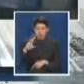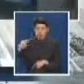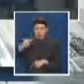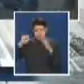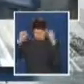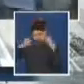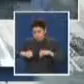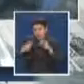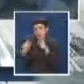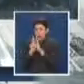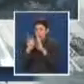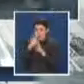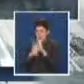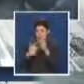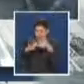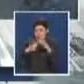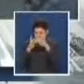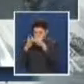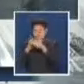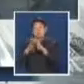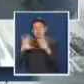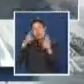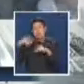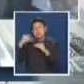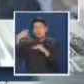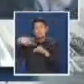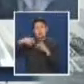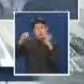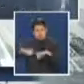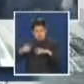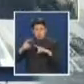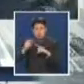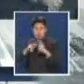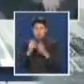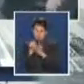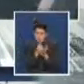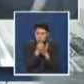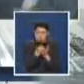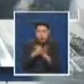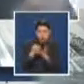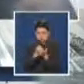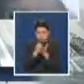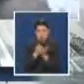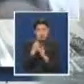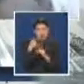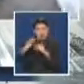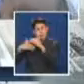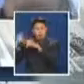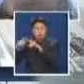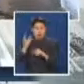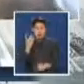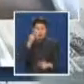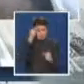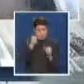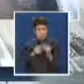การยกเว้นกฎระเบียบที่เป็นอุปสรรคแล้วนะครับแล้วก็การช่วยเหลือนี่ก็เดินหน้าเข้าไปแล้วก็เราก็พูดความจริงกับประชาชนเลยนะครับวันนั้นผม